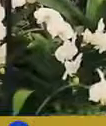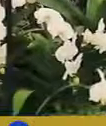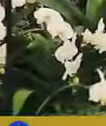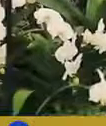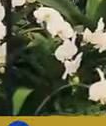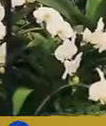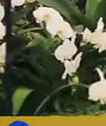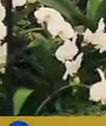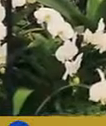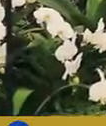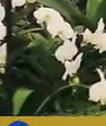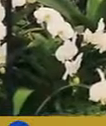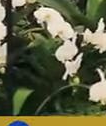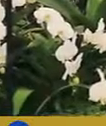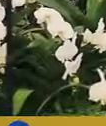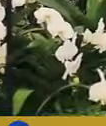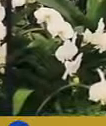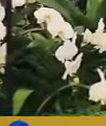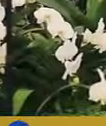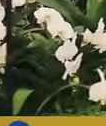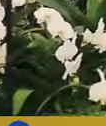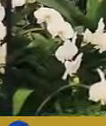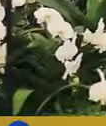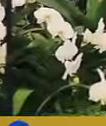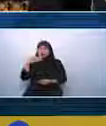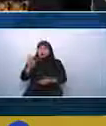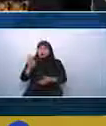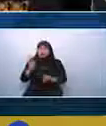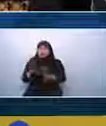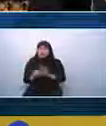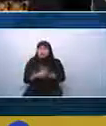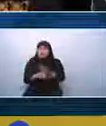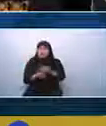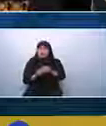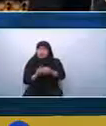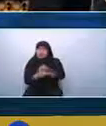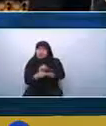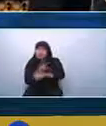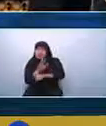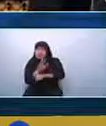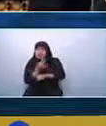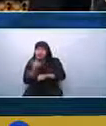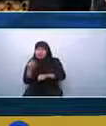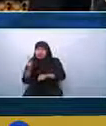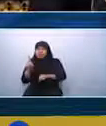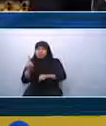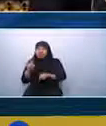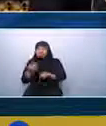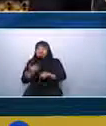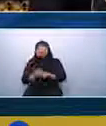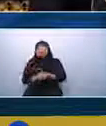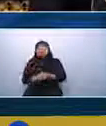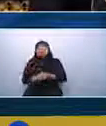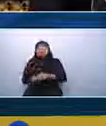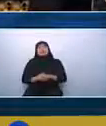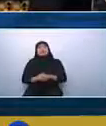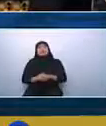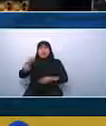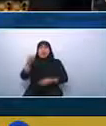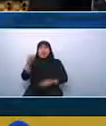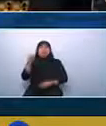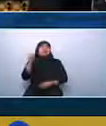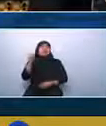capaian Mahkamah Agung dan badan peradilan di bawahnya, baik di bidang teknis yudisial maupun capaian di bidang